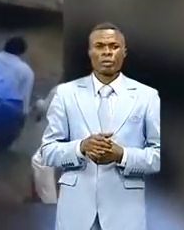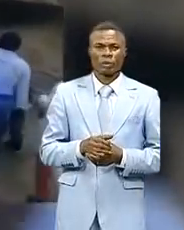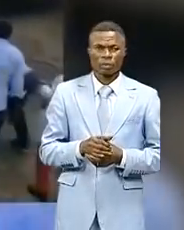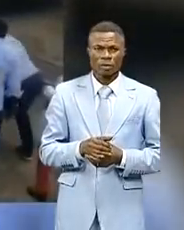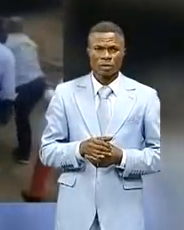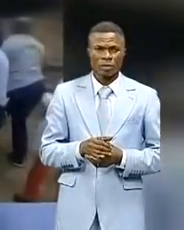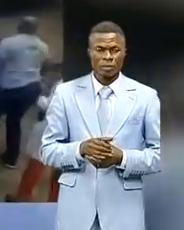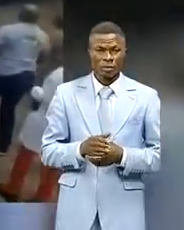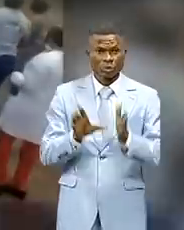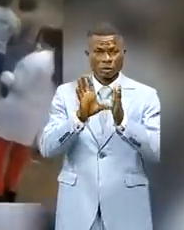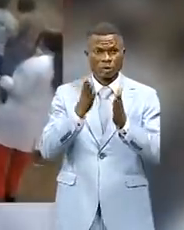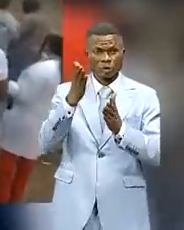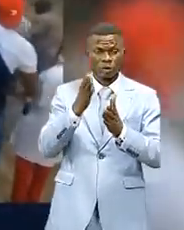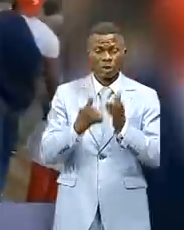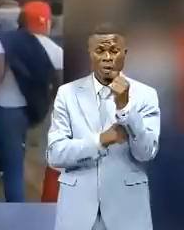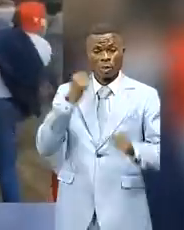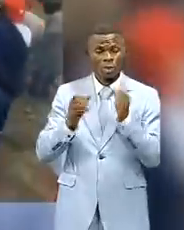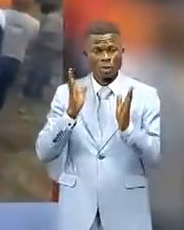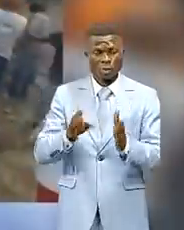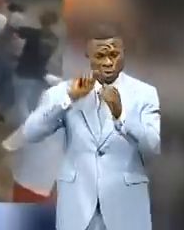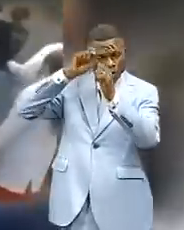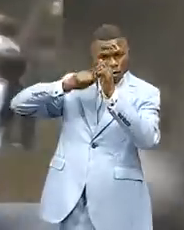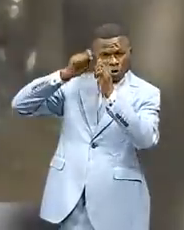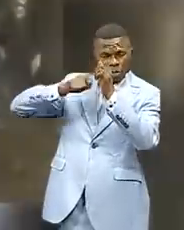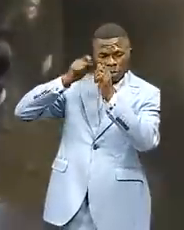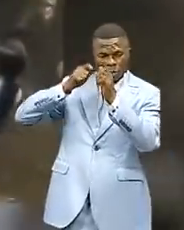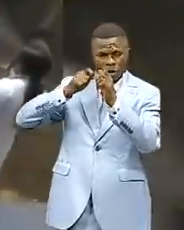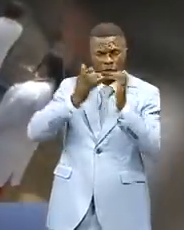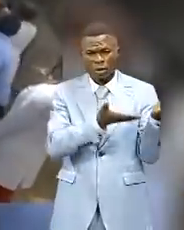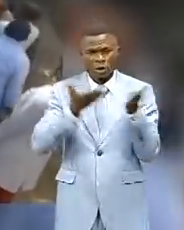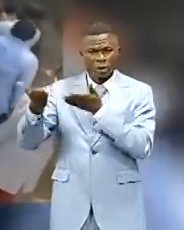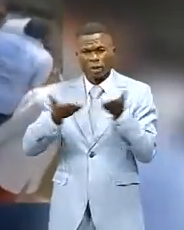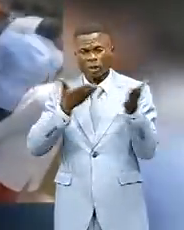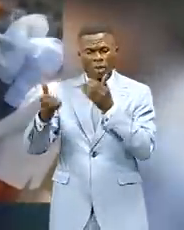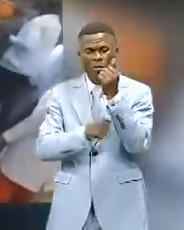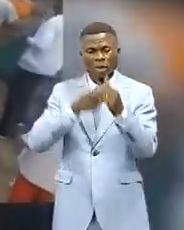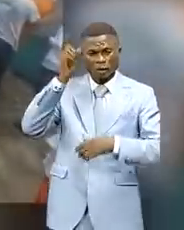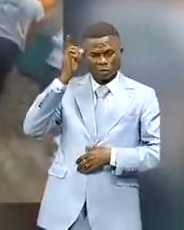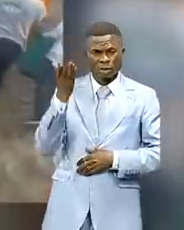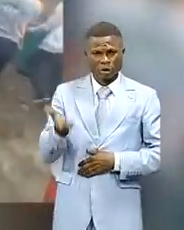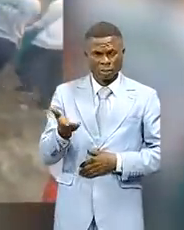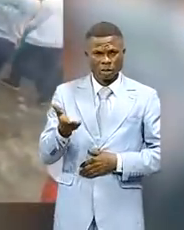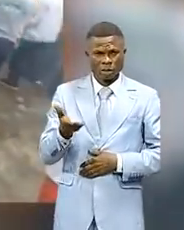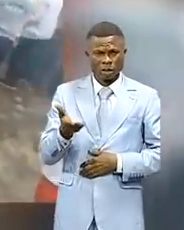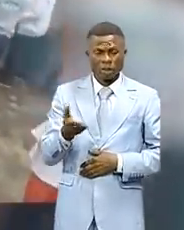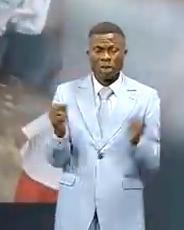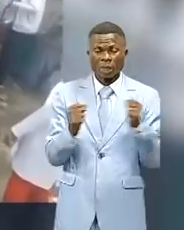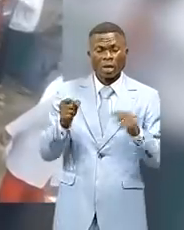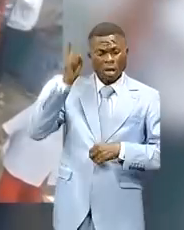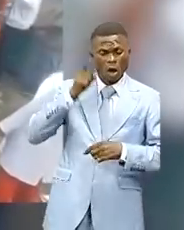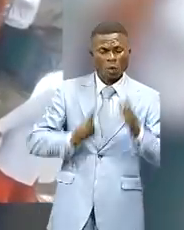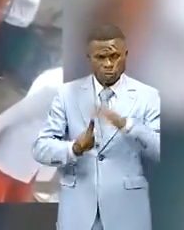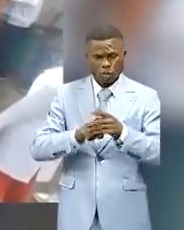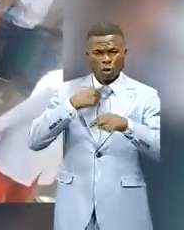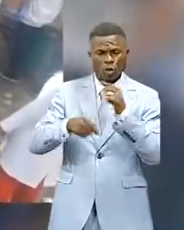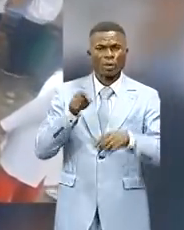il est plus courageux filmé la scène d'évacuation des premières victimes ce que l'on craignait commence à se produire